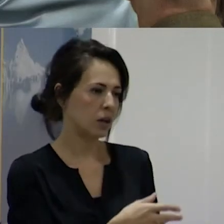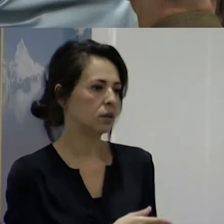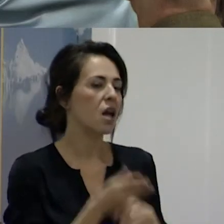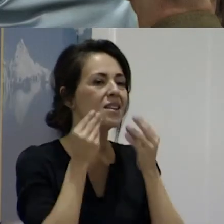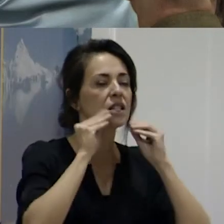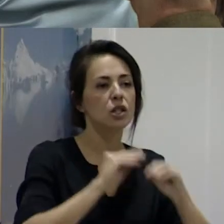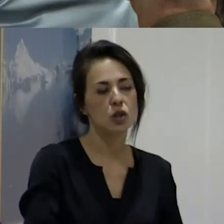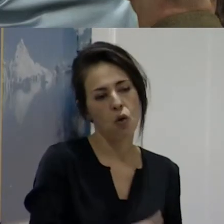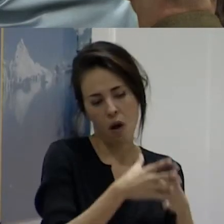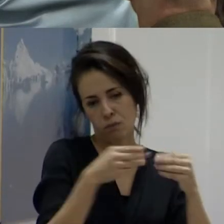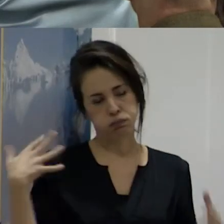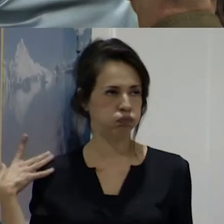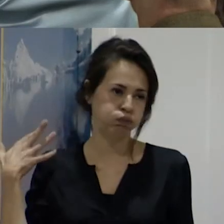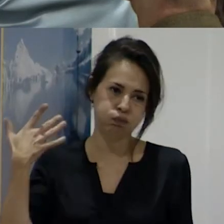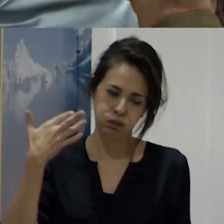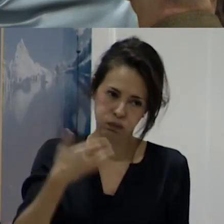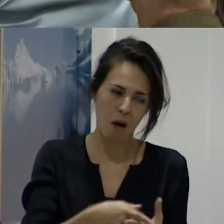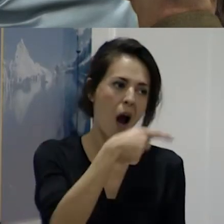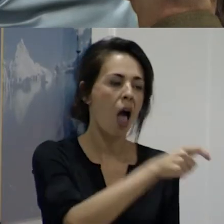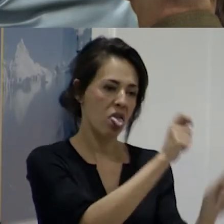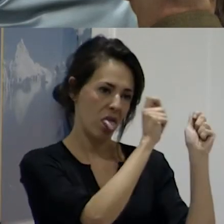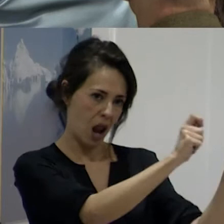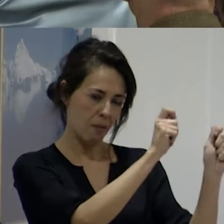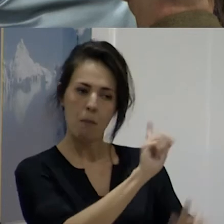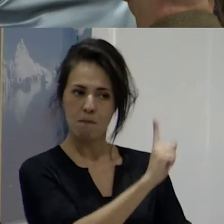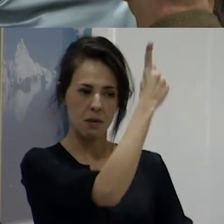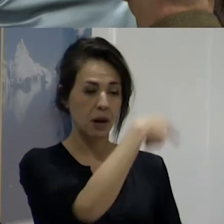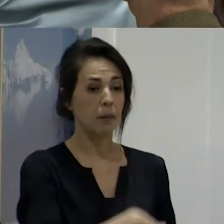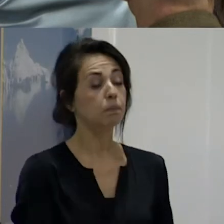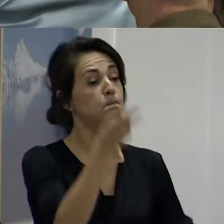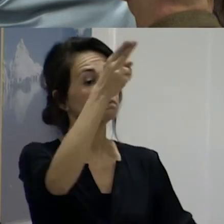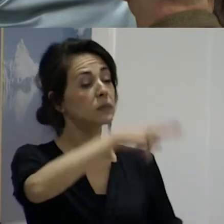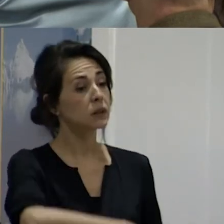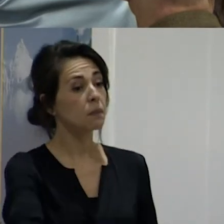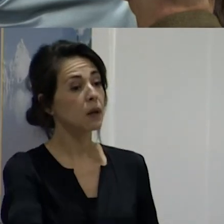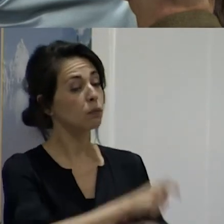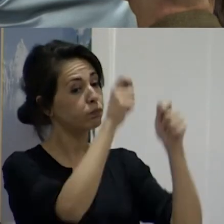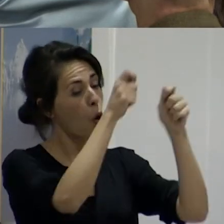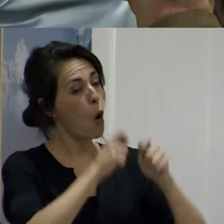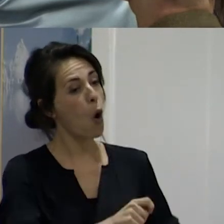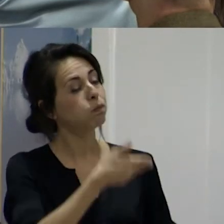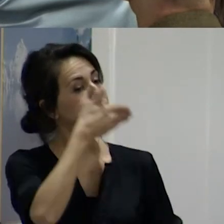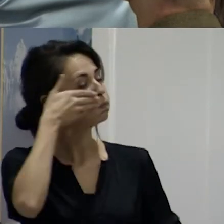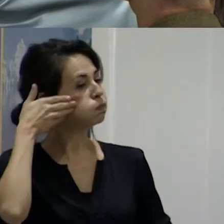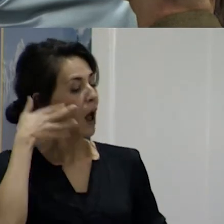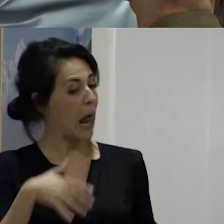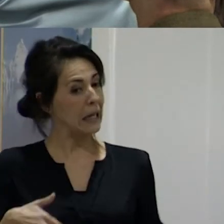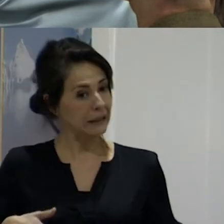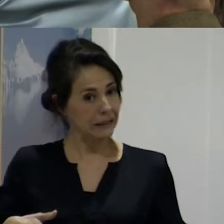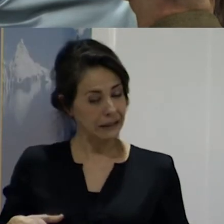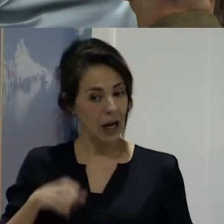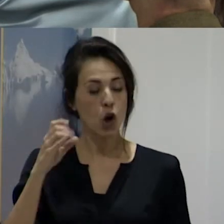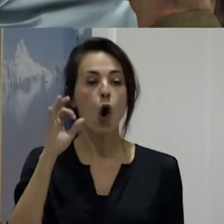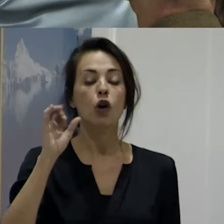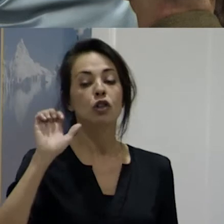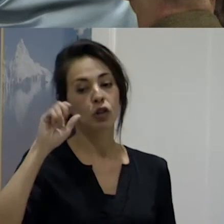Així mateix, també tenim previst atorgar un doctorat honoris causa al guitarret José Luis Romanillos, a